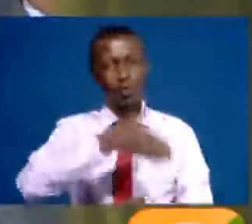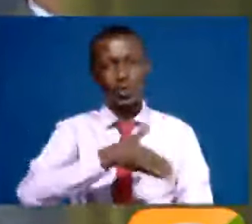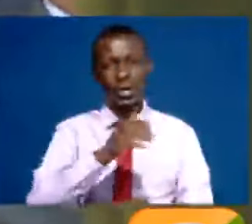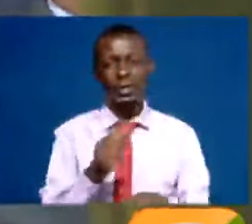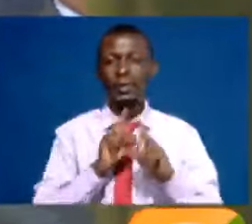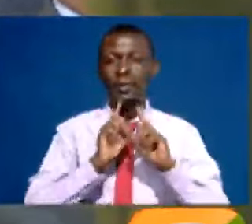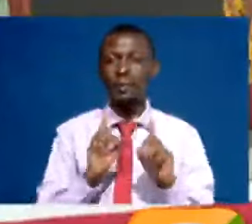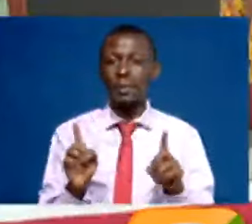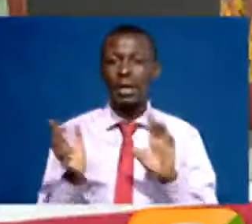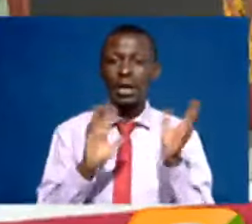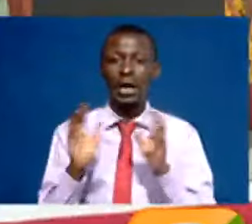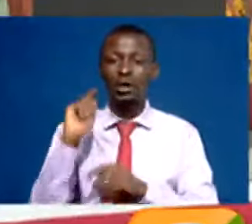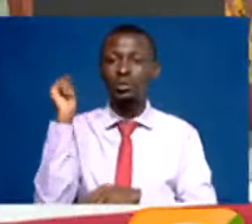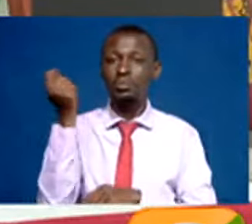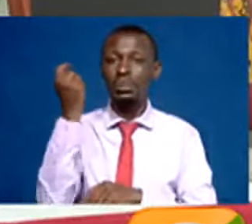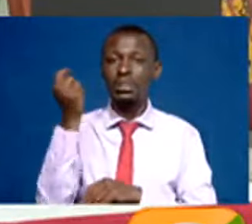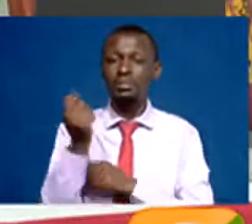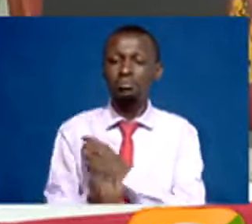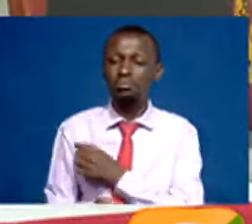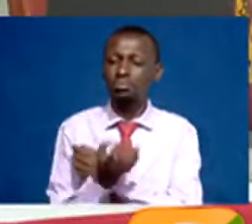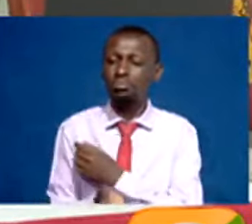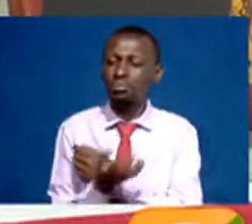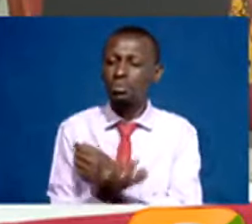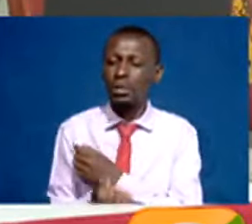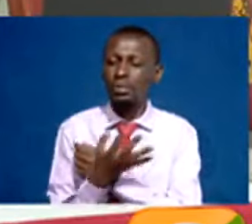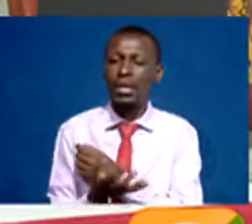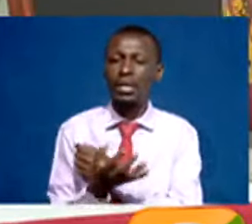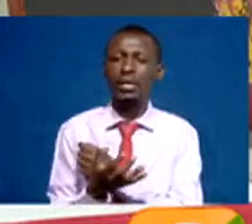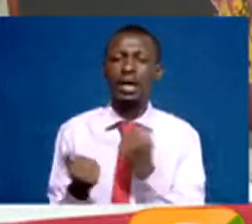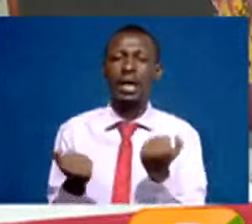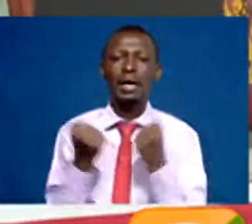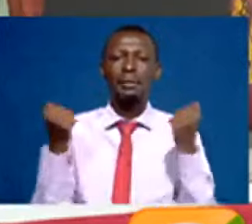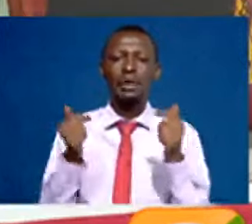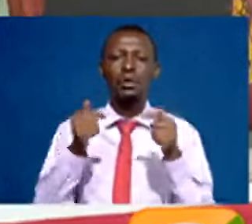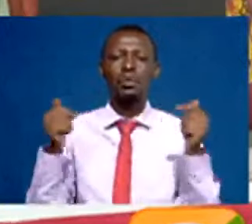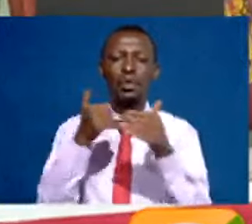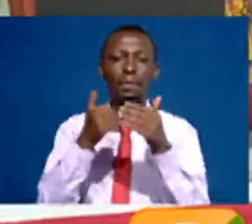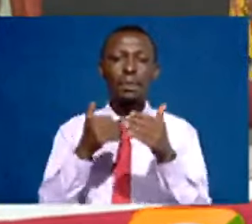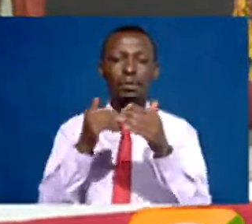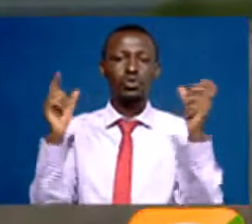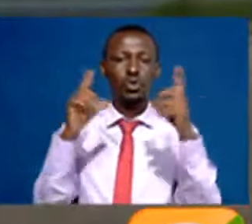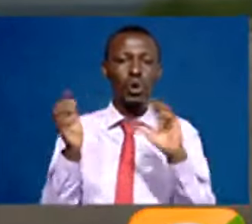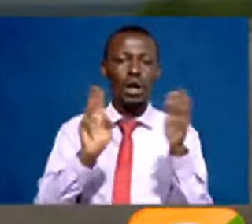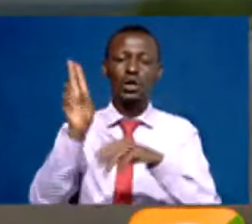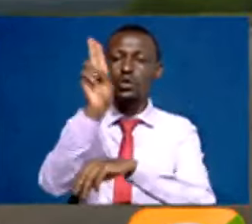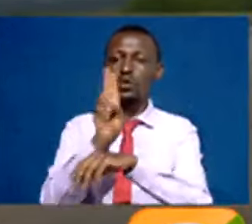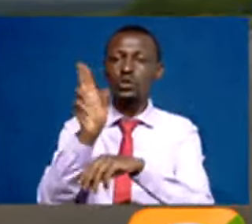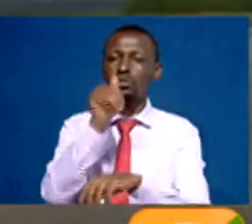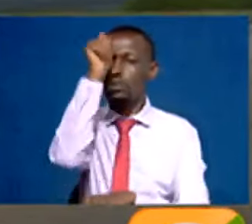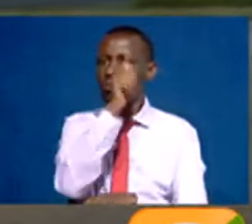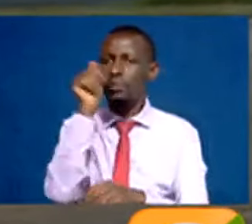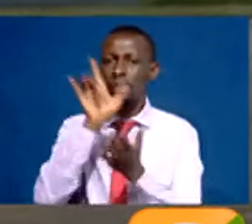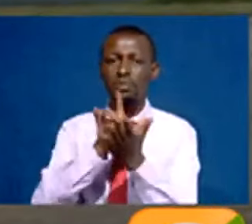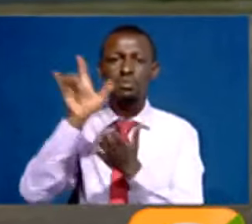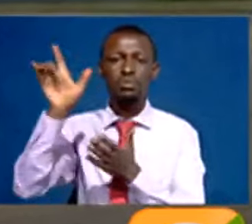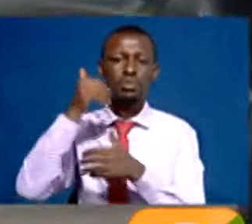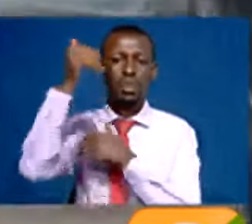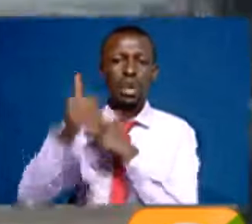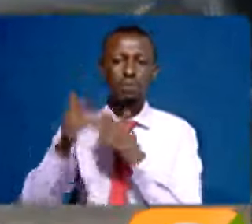Lakini maelezo ya rais leo yanakinzana na utetezi wake wa awali wa matumizi ya ndege ya kibinafsi. Aliporejea Kenya